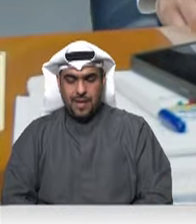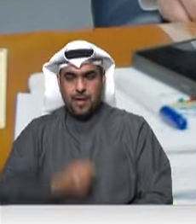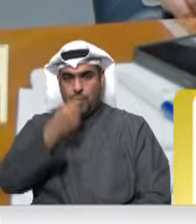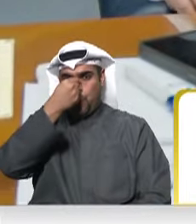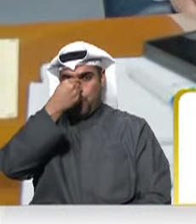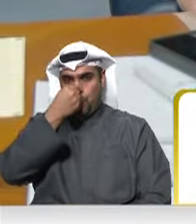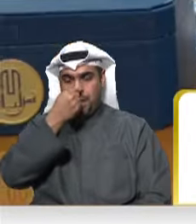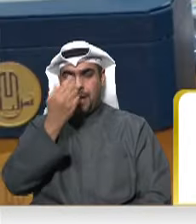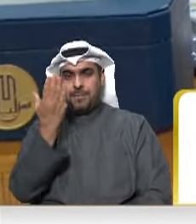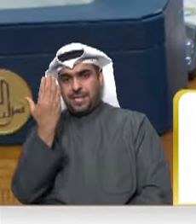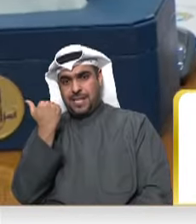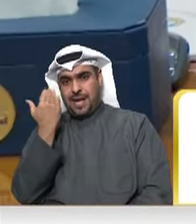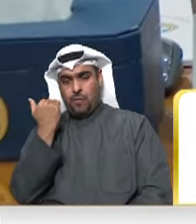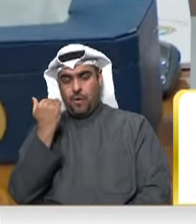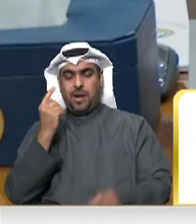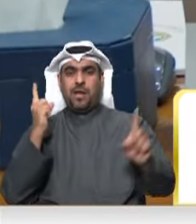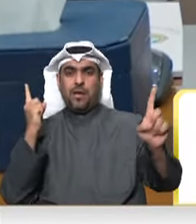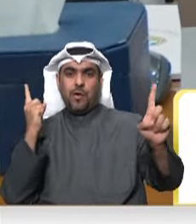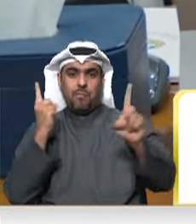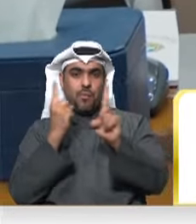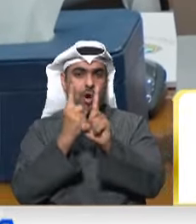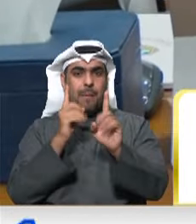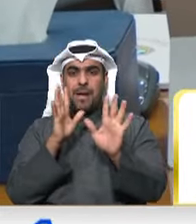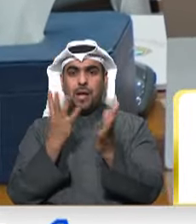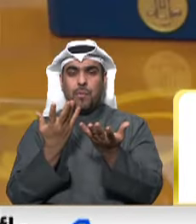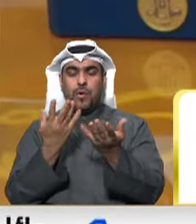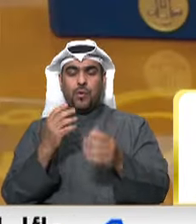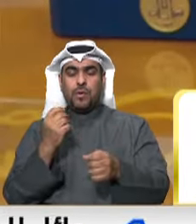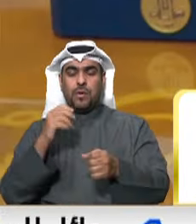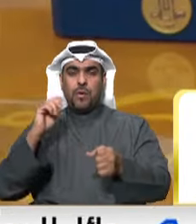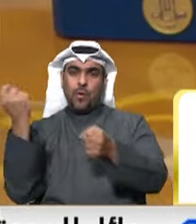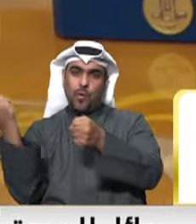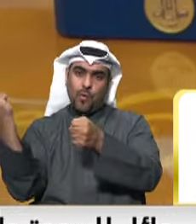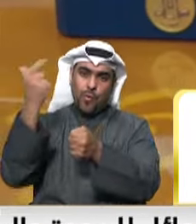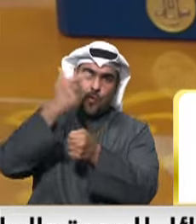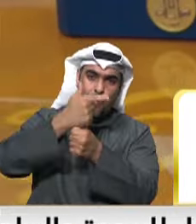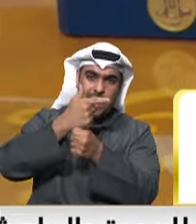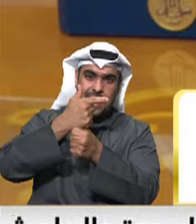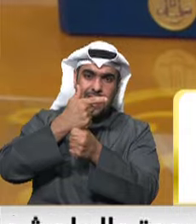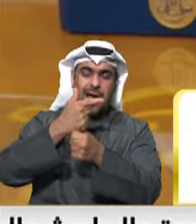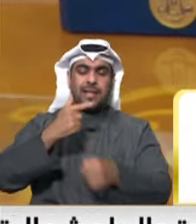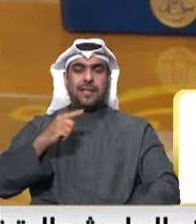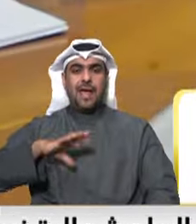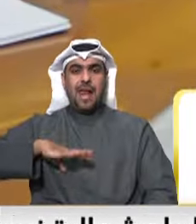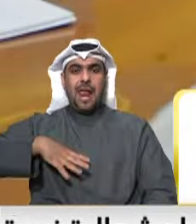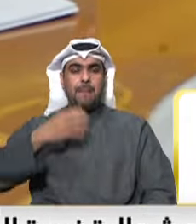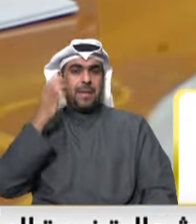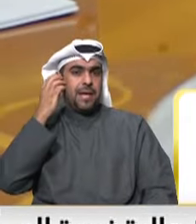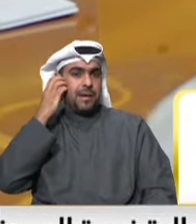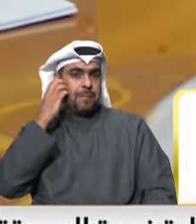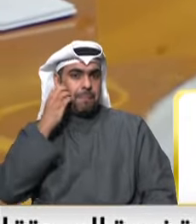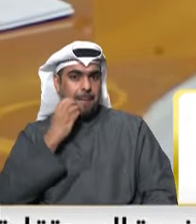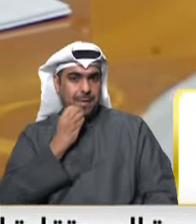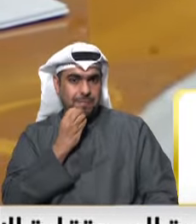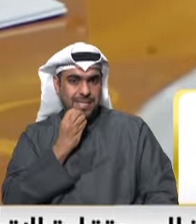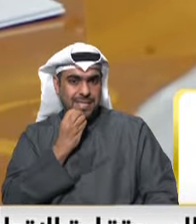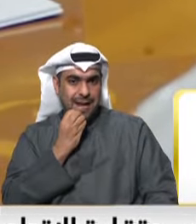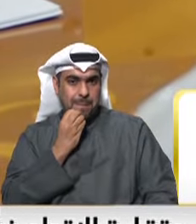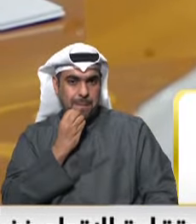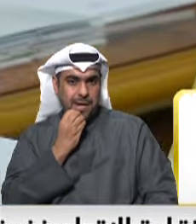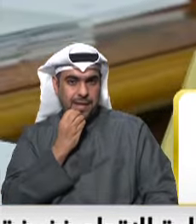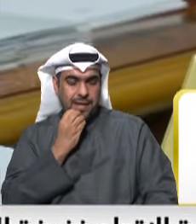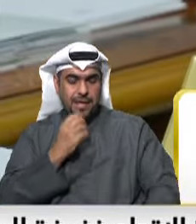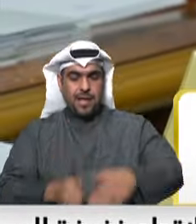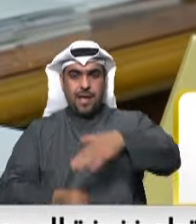الخميس الماضي ولقائه بصاحب السمو الملكي الامير محمد بن سلمان بن عبد العزيز ال سعود ولي العاد رئيس